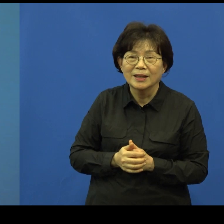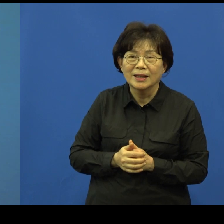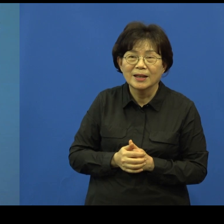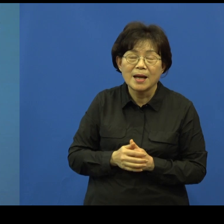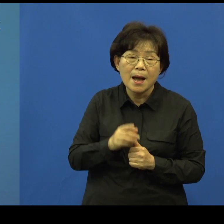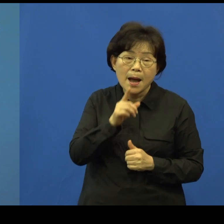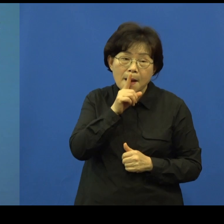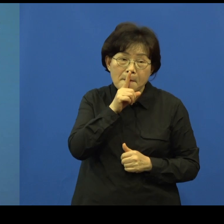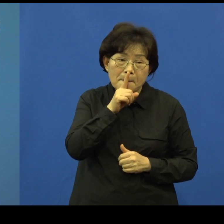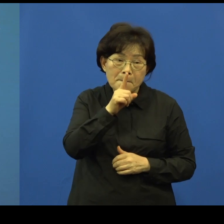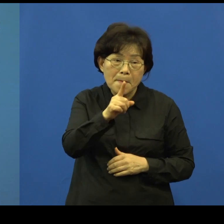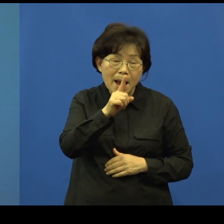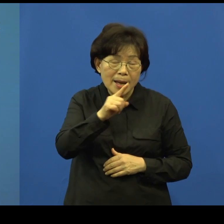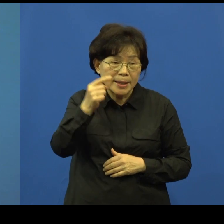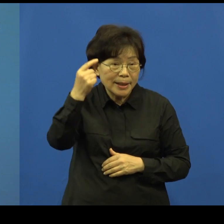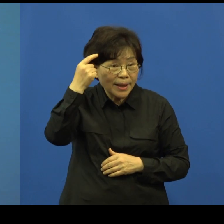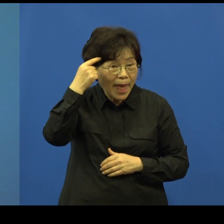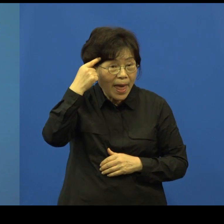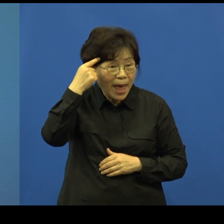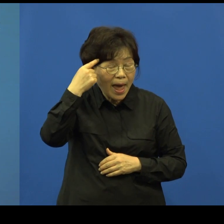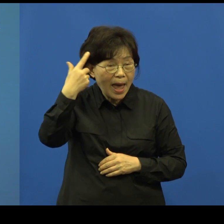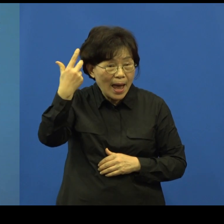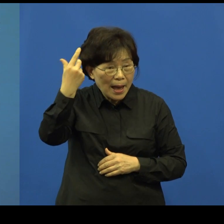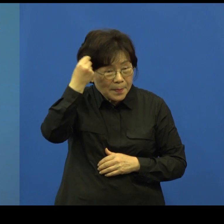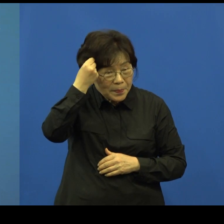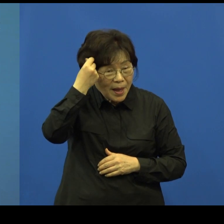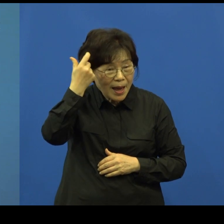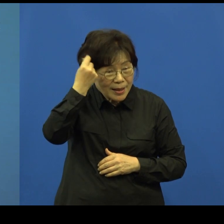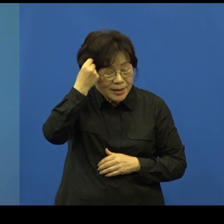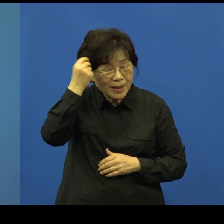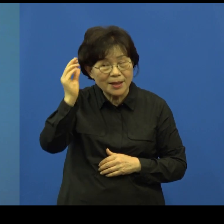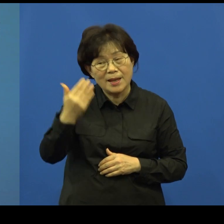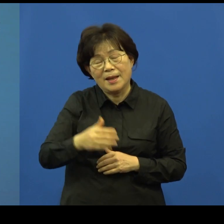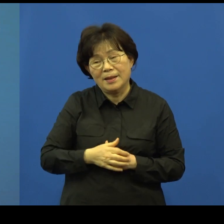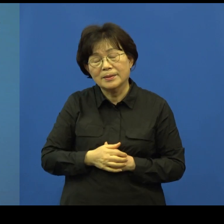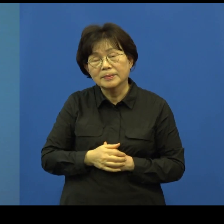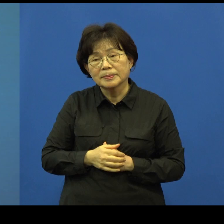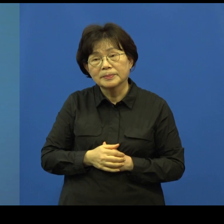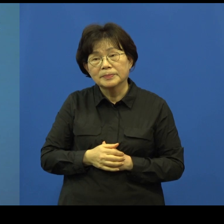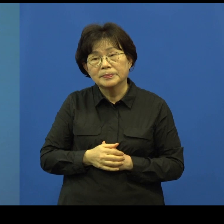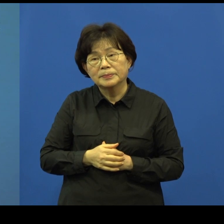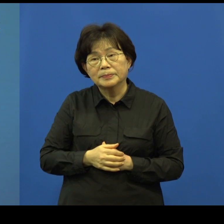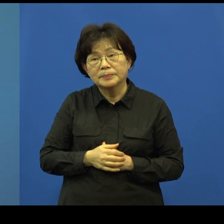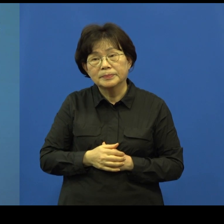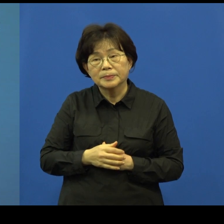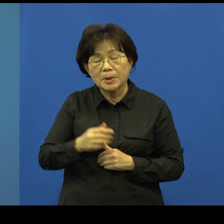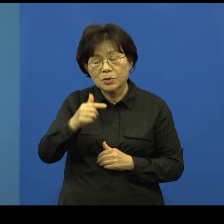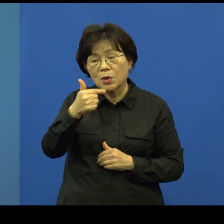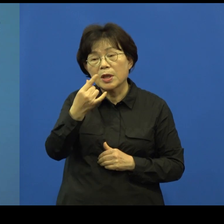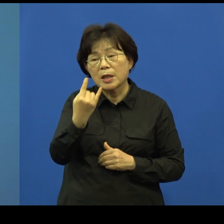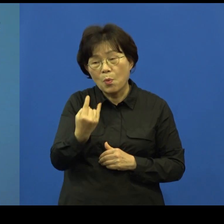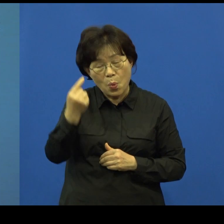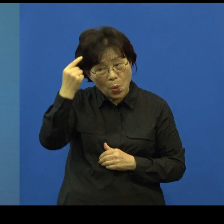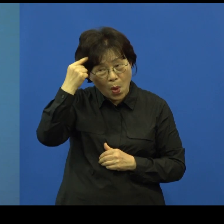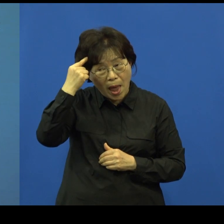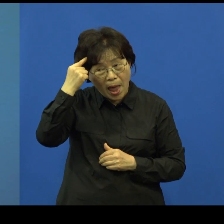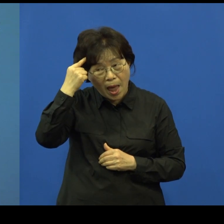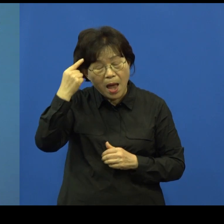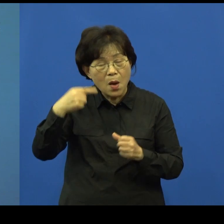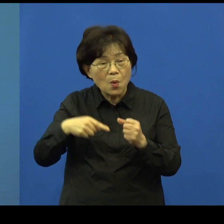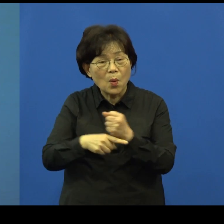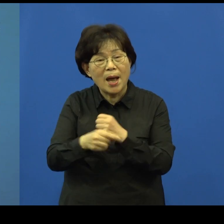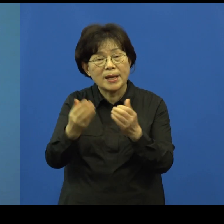이 말이 뇌에 새겨지는 거잖아요. 뇌에 영향을 주는 거죠. 예, 요즘 뇌과학이 발달해 있죠.